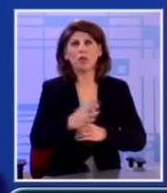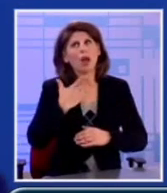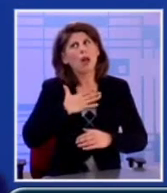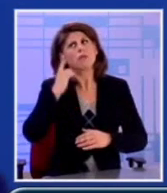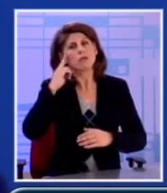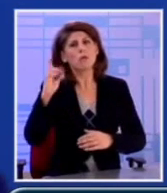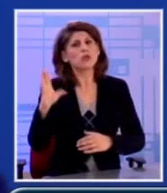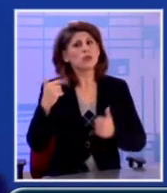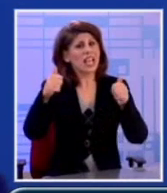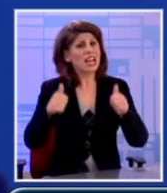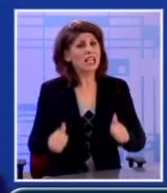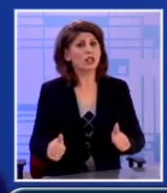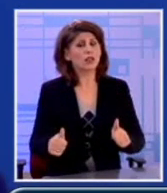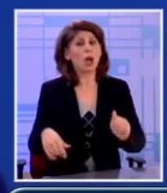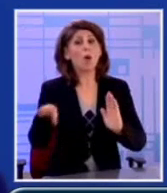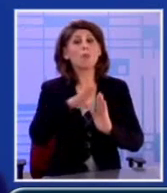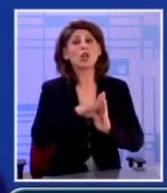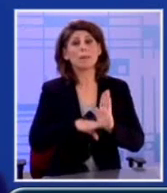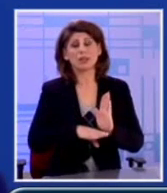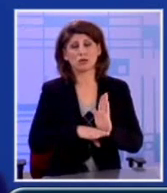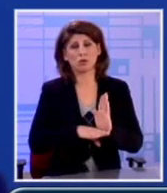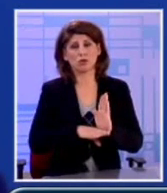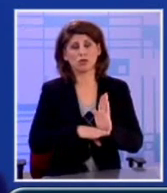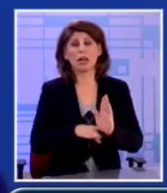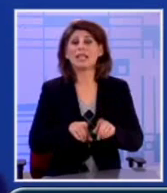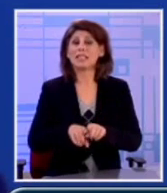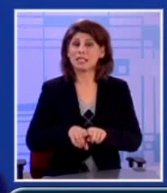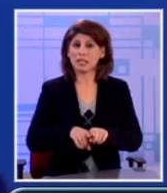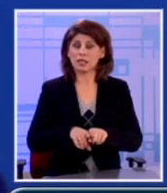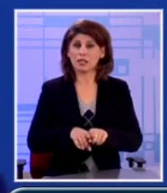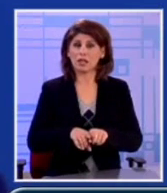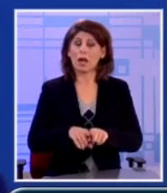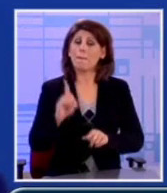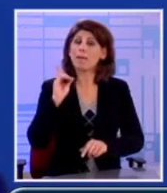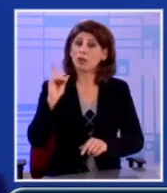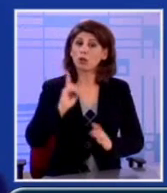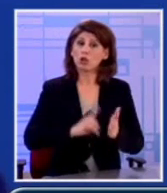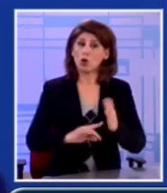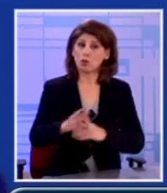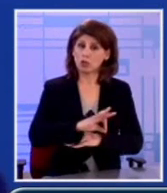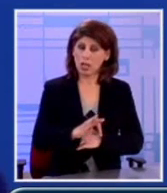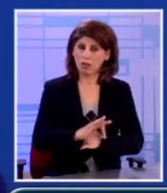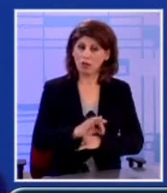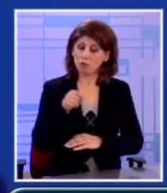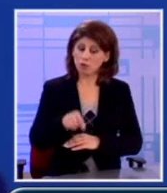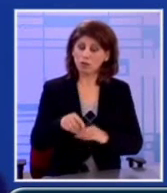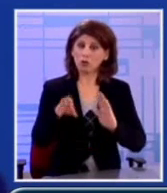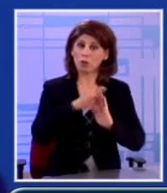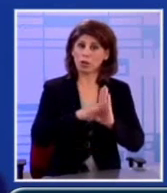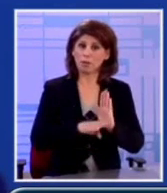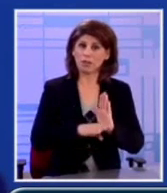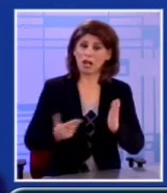έχει ανακοινωθεί ένας προγραμματισμός. Εν σχέση με το πρώτο νομοσχέδιο που σύμφωνα με αυτόν τον